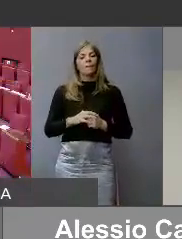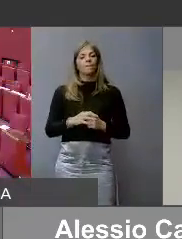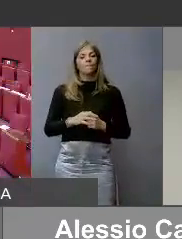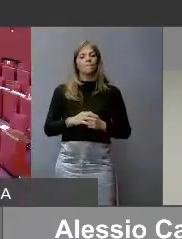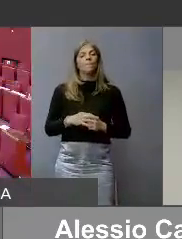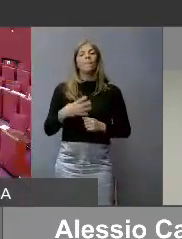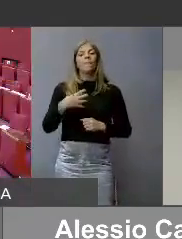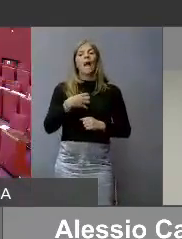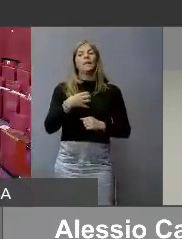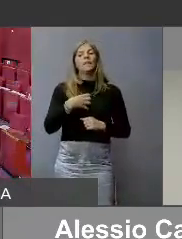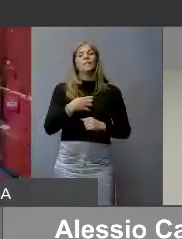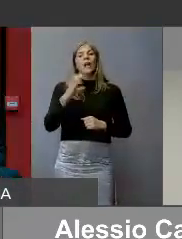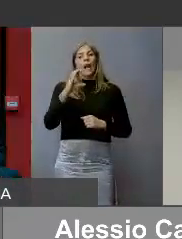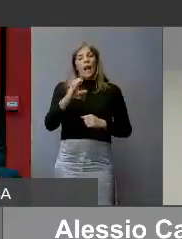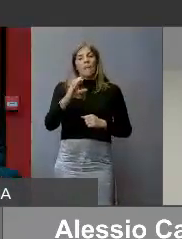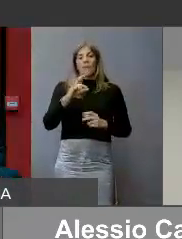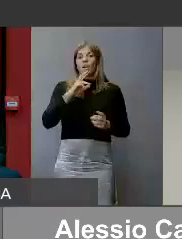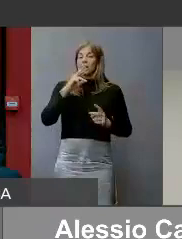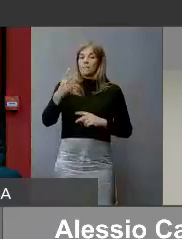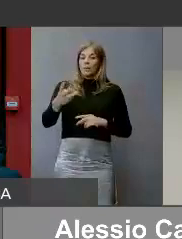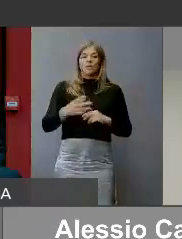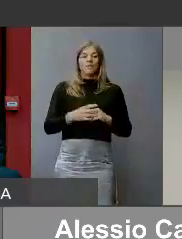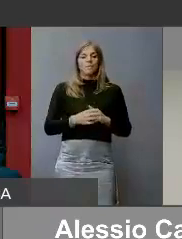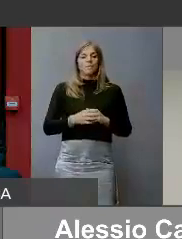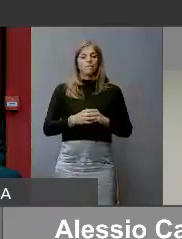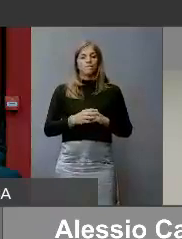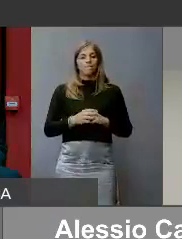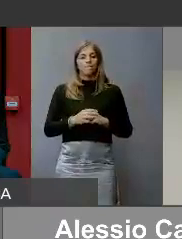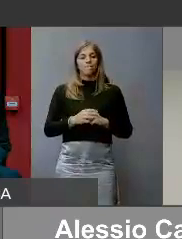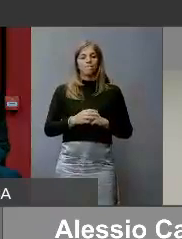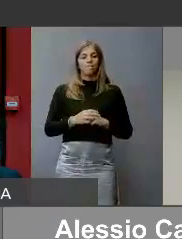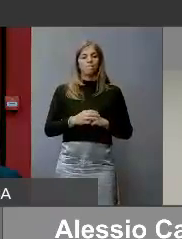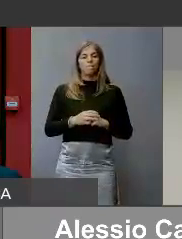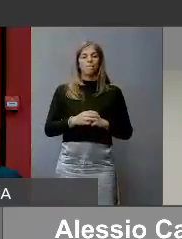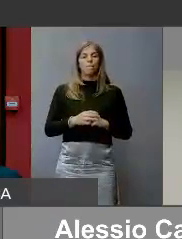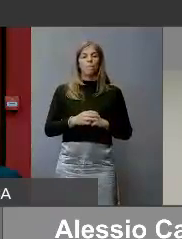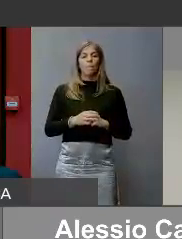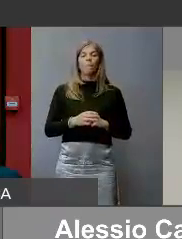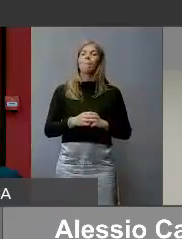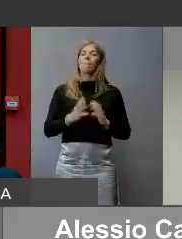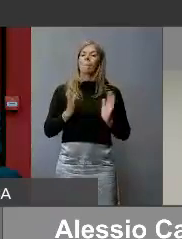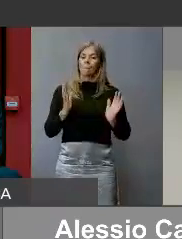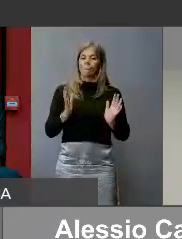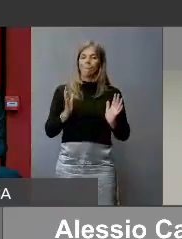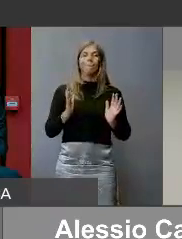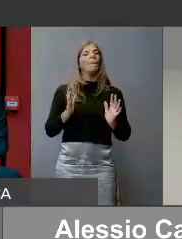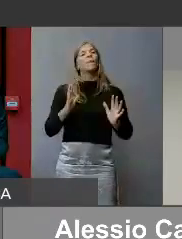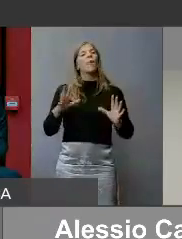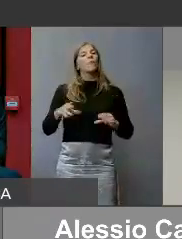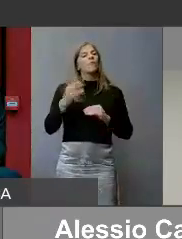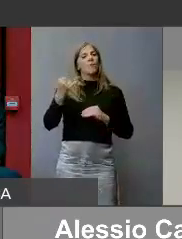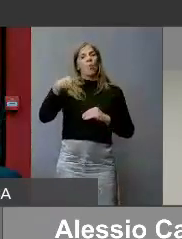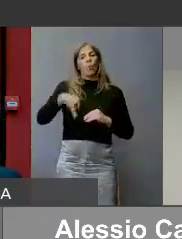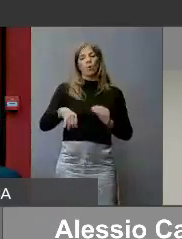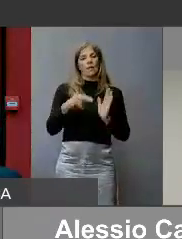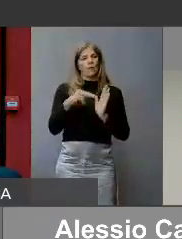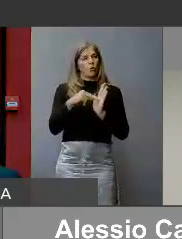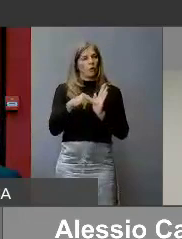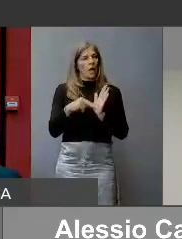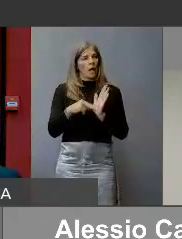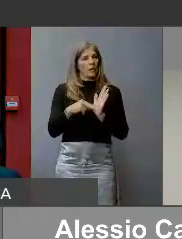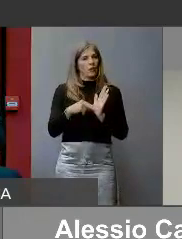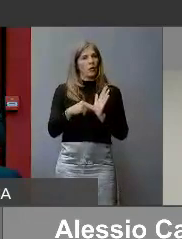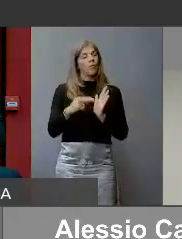assessore campano e la parola per la risposta prego grazie partiamo dall'ultimo dato che il dato di